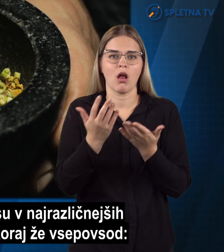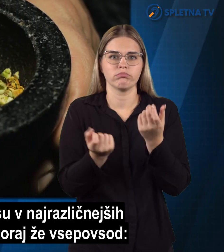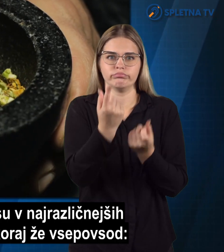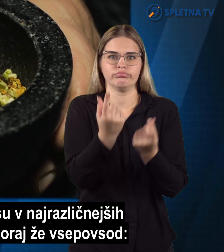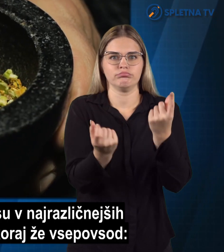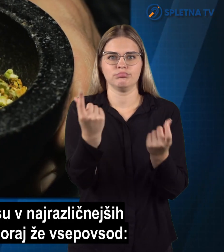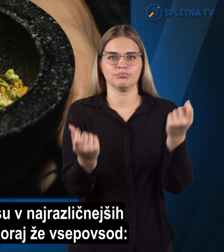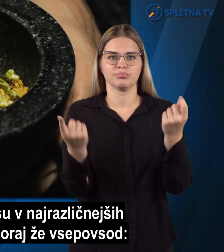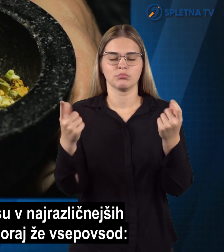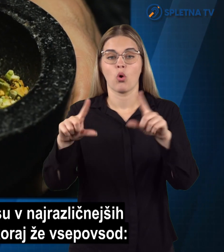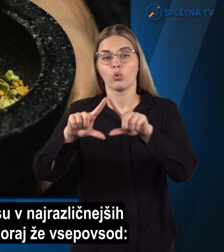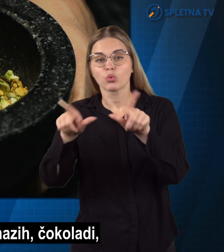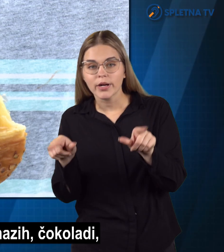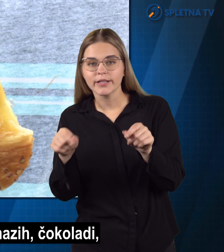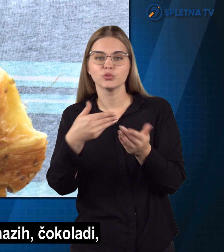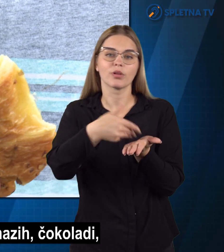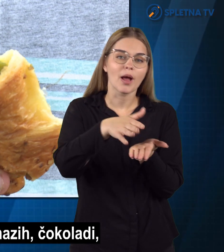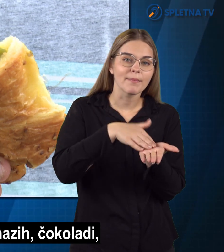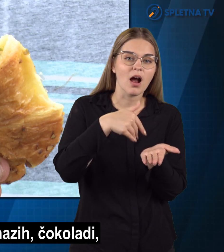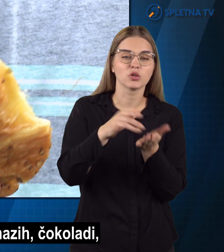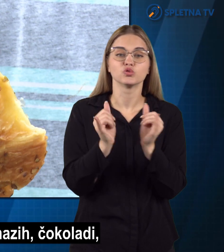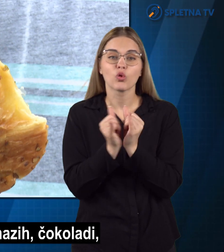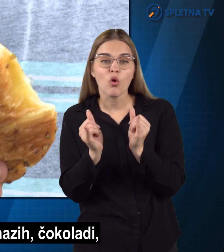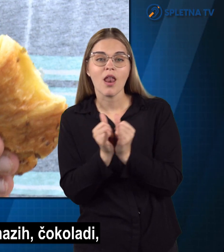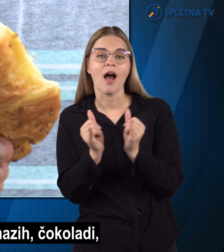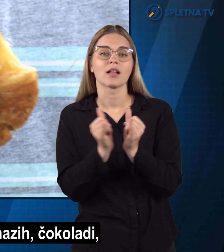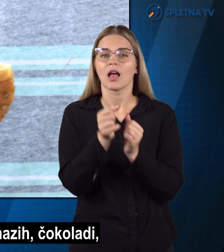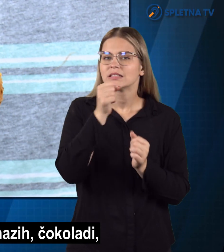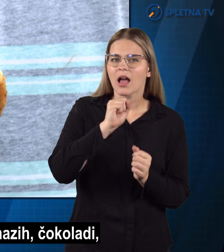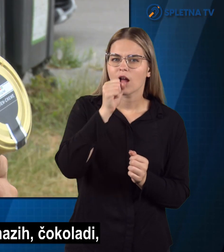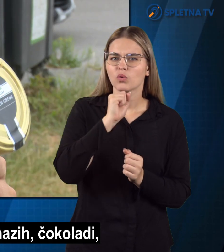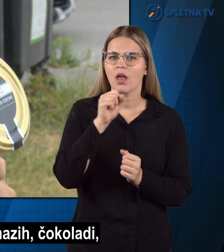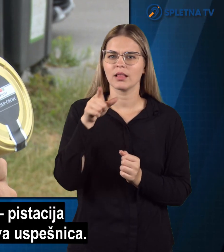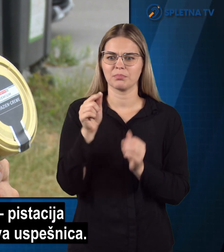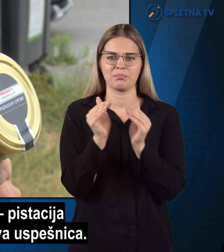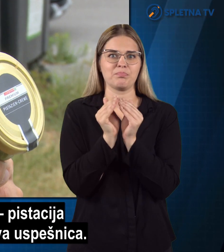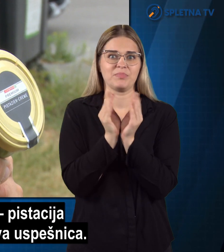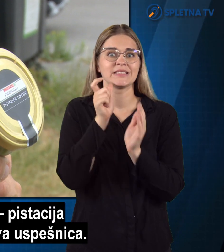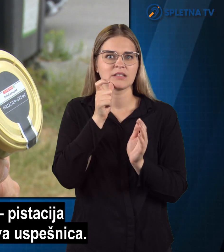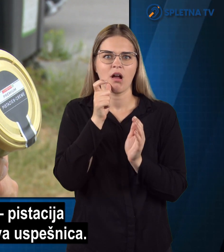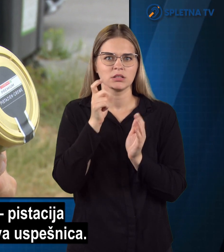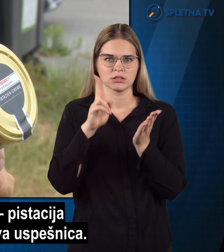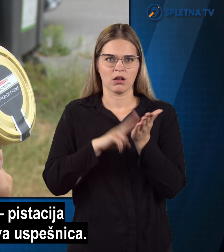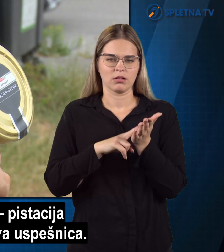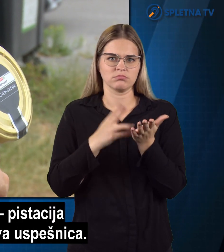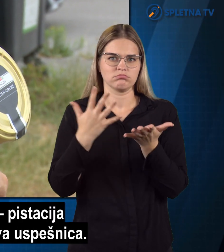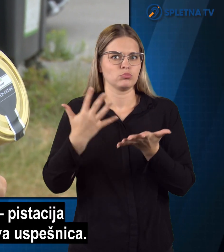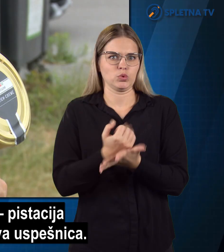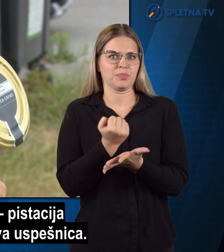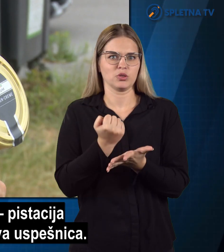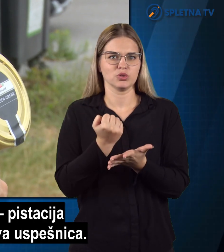že vsepovsod. V rogljičkih, namazih, čokoladi, sladoledu. Pistacija je postala